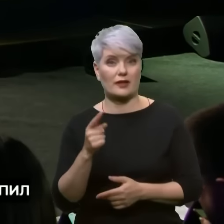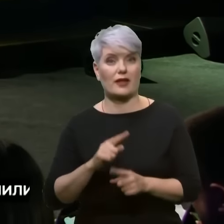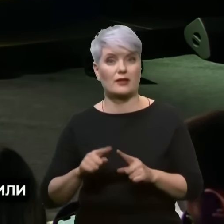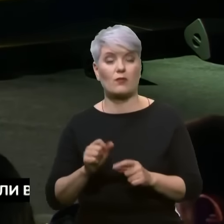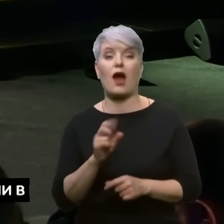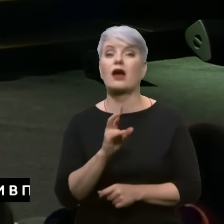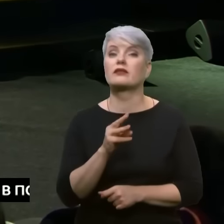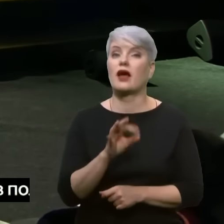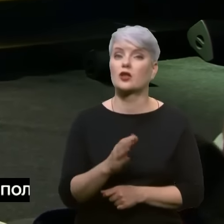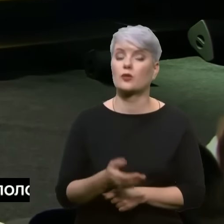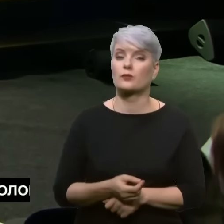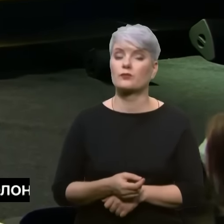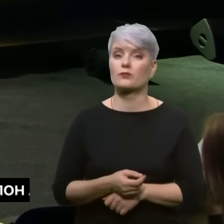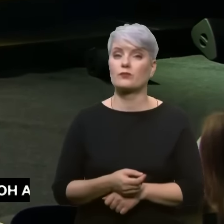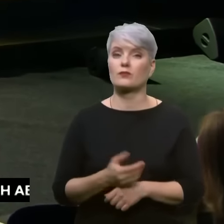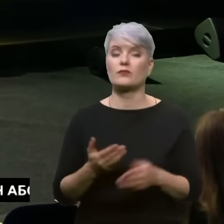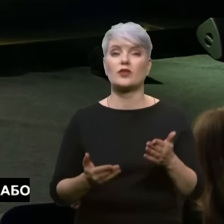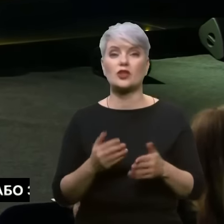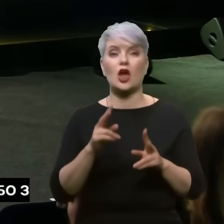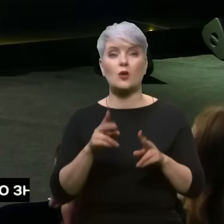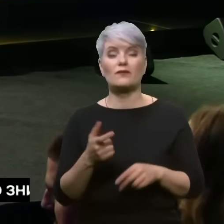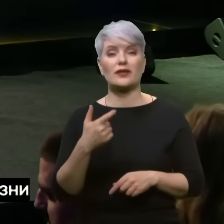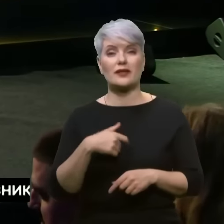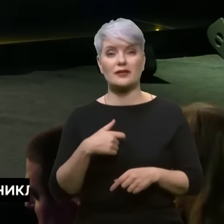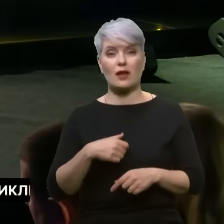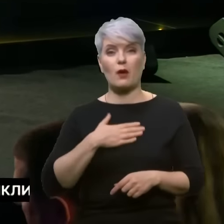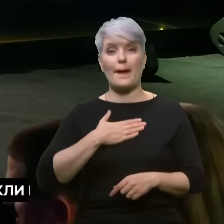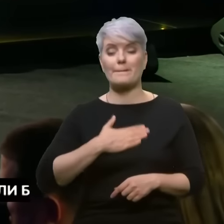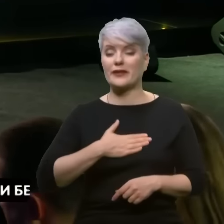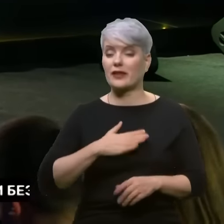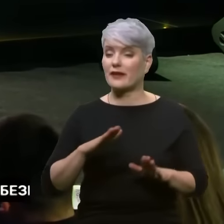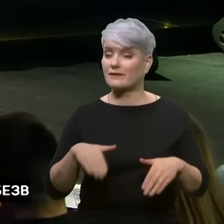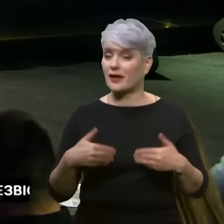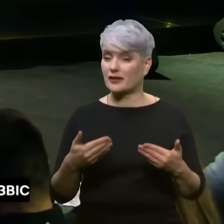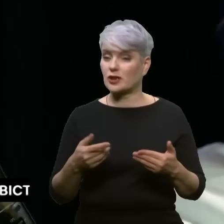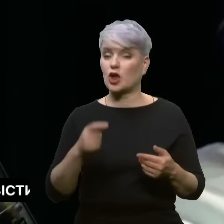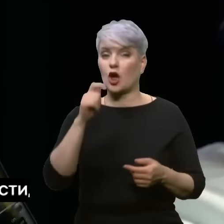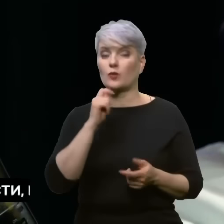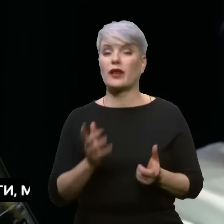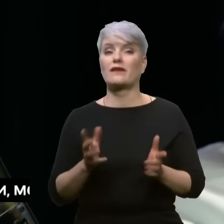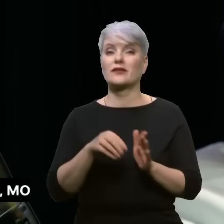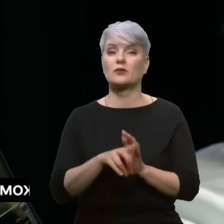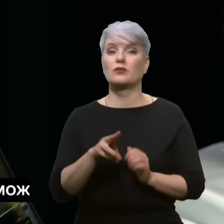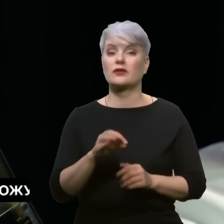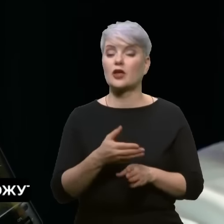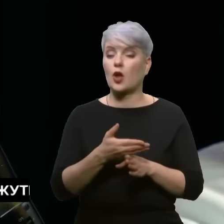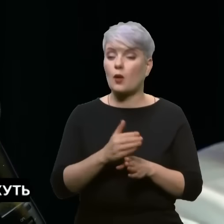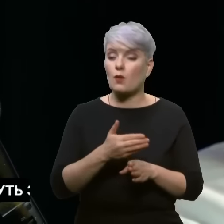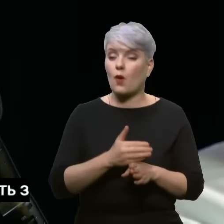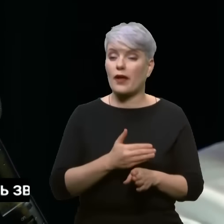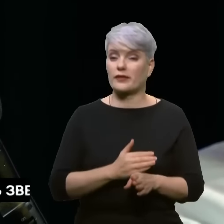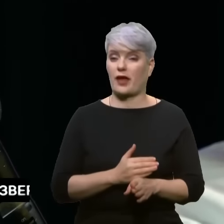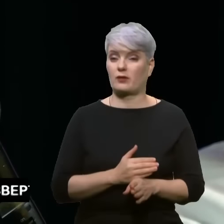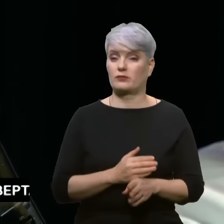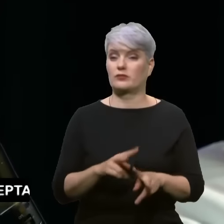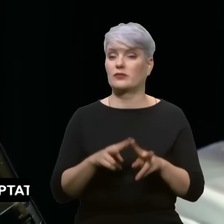НАТО, чи розглядаєте ви для себе прийнятним варіант той, що Україна вступить в НАТО поетапно? Як кажуть, за